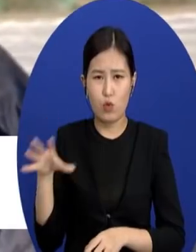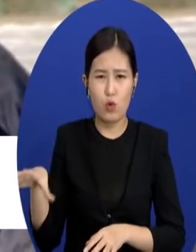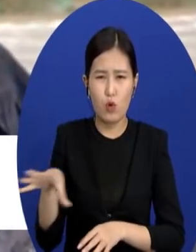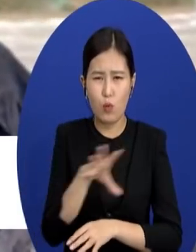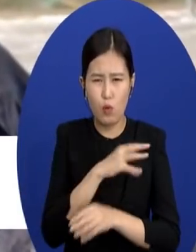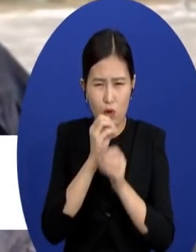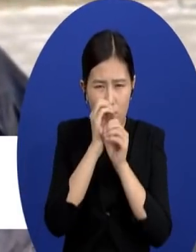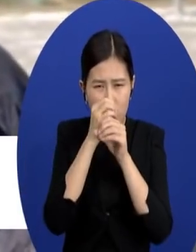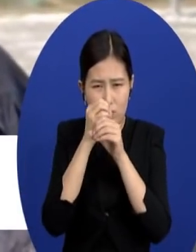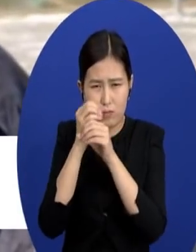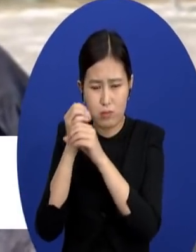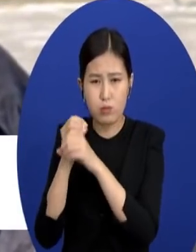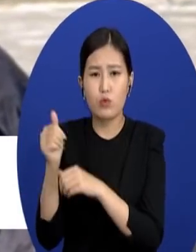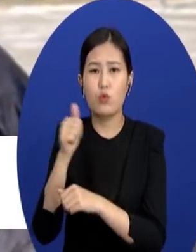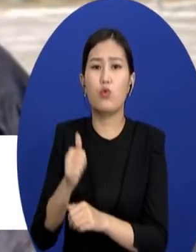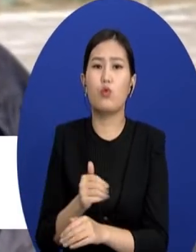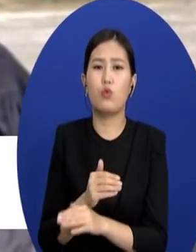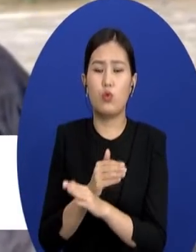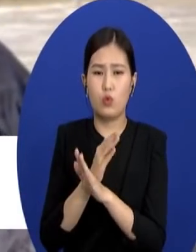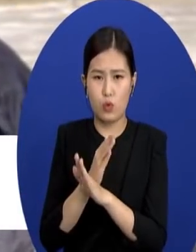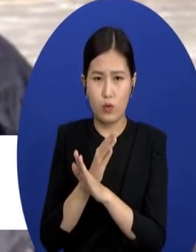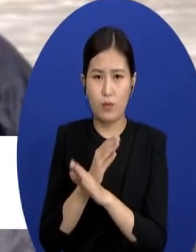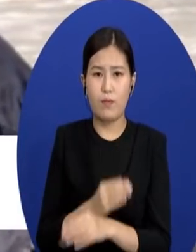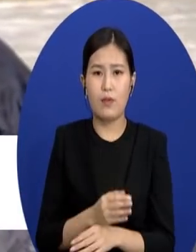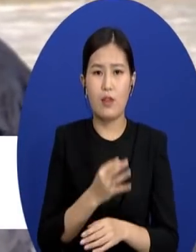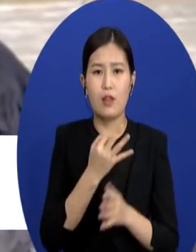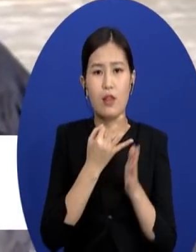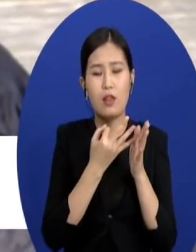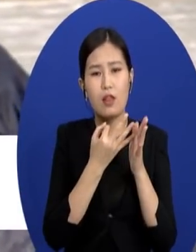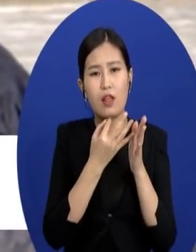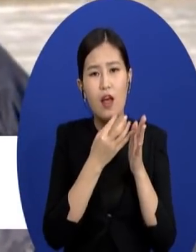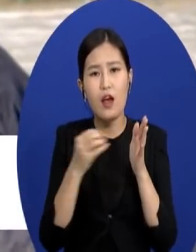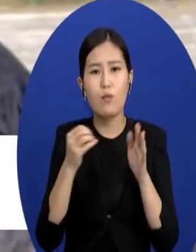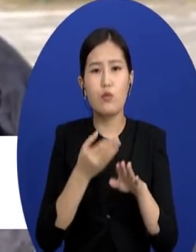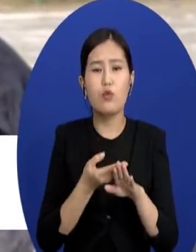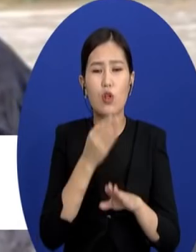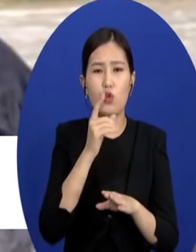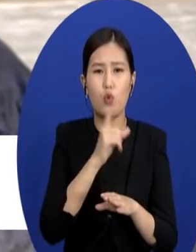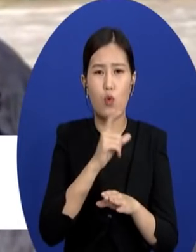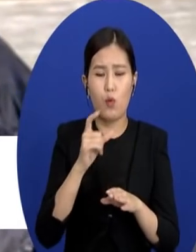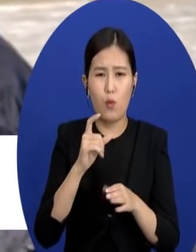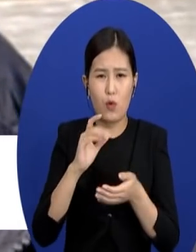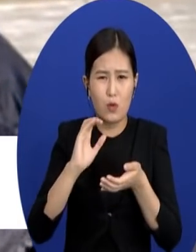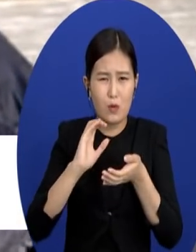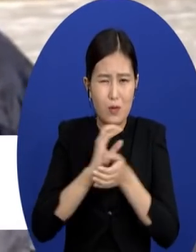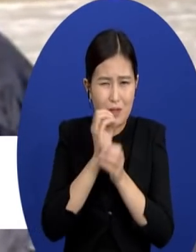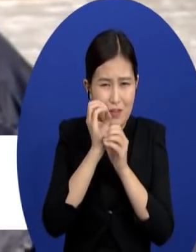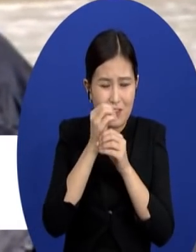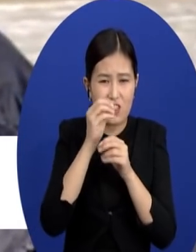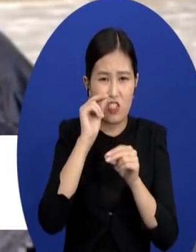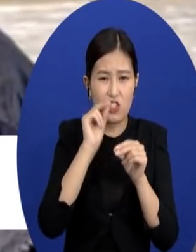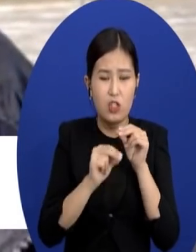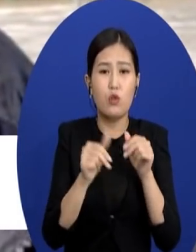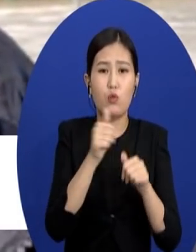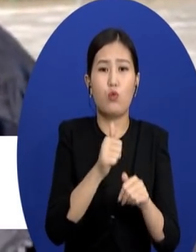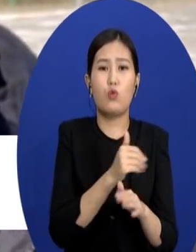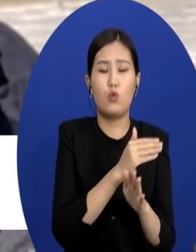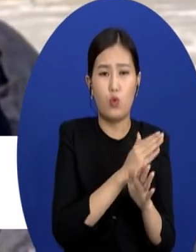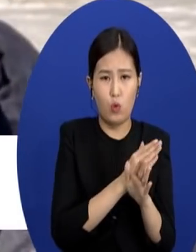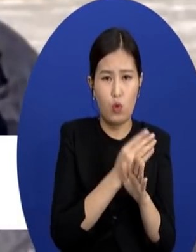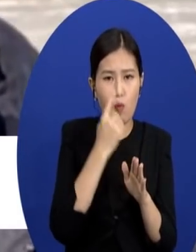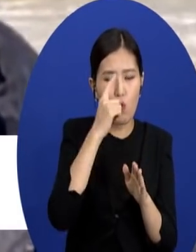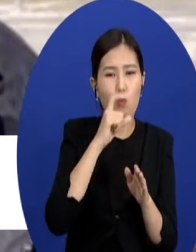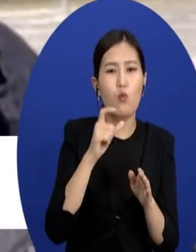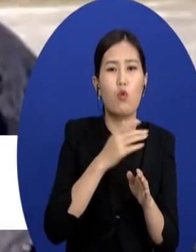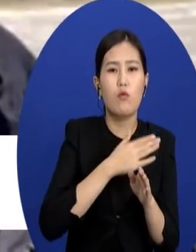орулсан 800 орчим хүнийг одоо төрөвсөн онцлогоорт одоо оршилчод байгаа Монгол талаасаа бол. За Хятад